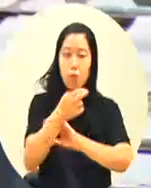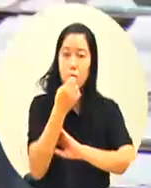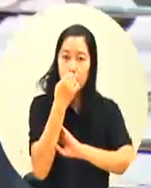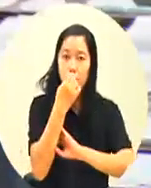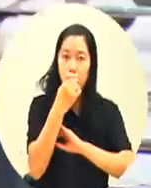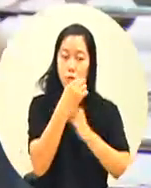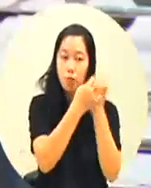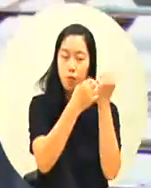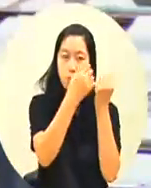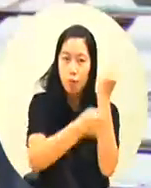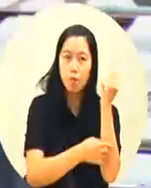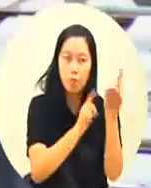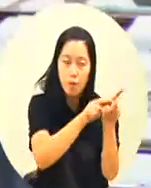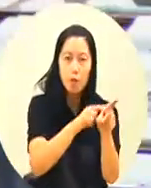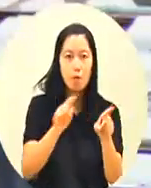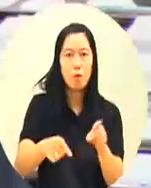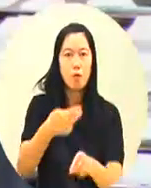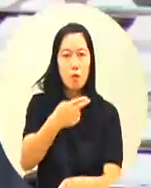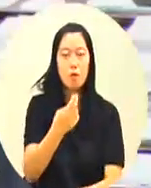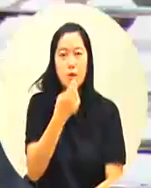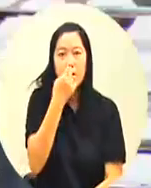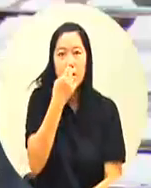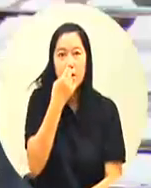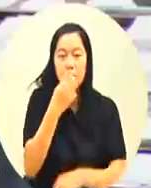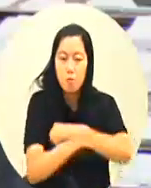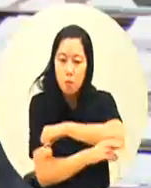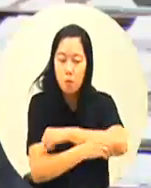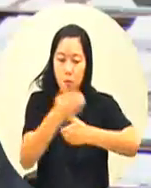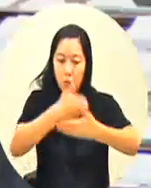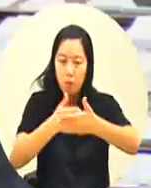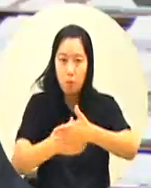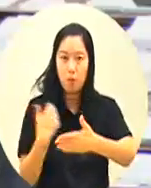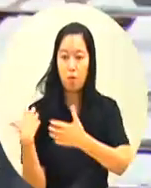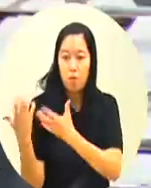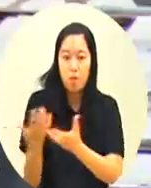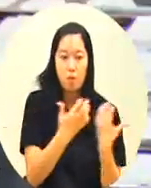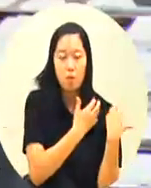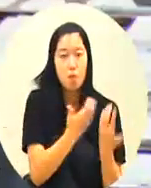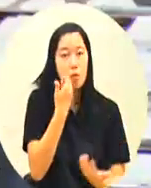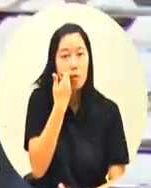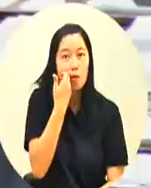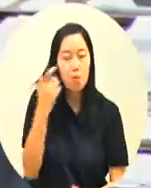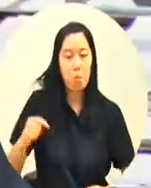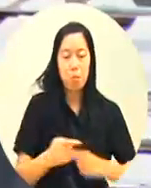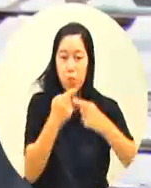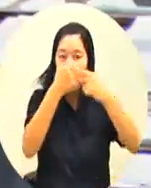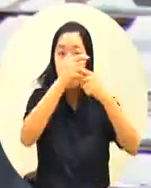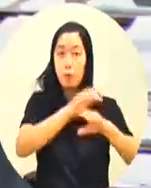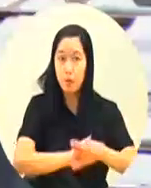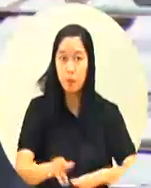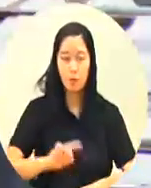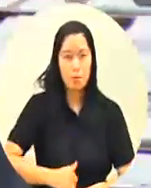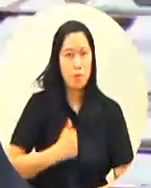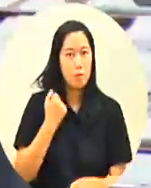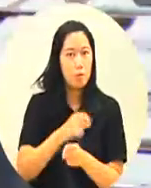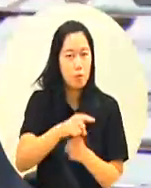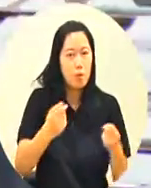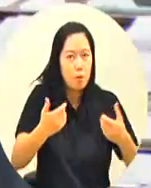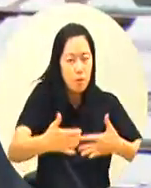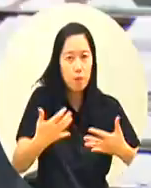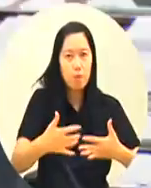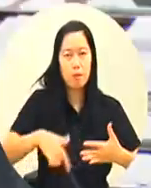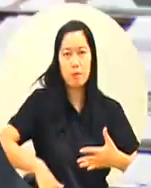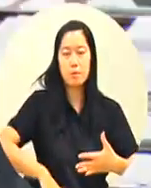法的法令，让我们的那个二氧化碳的排放减量到底是算谁的，大家都会有得吵。所以这个真的要赶快把这个问题罗列出